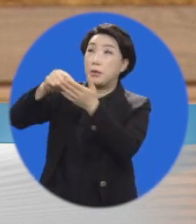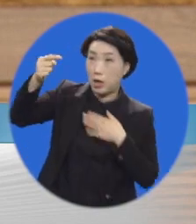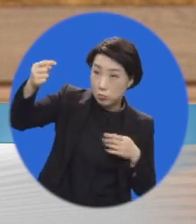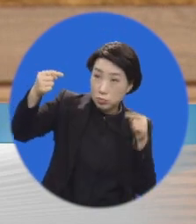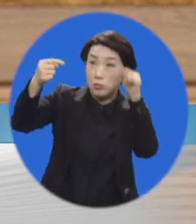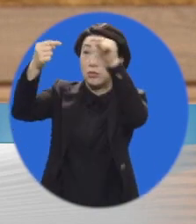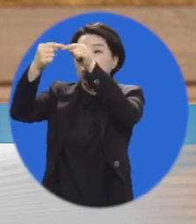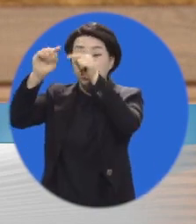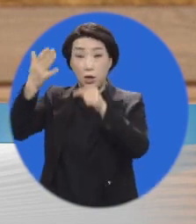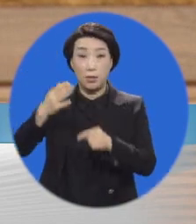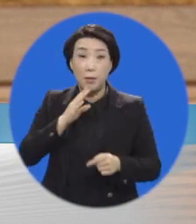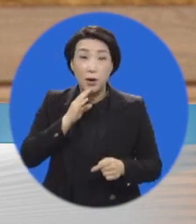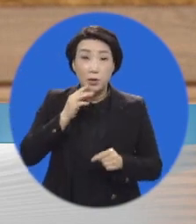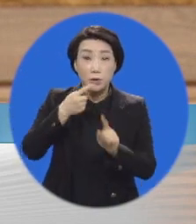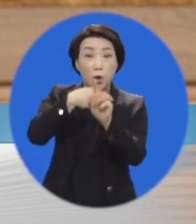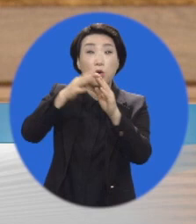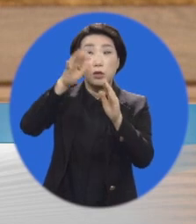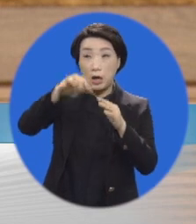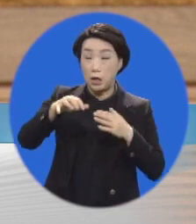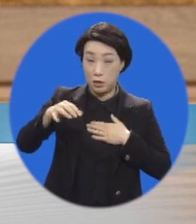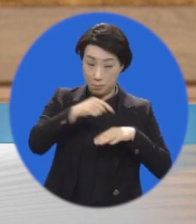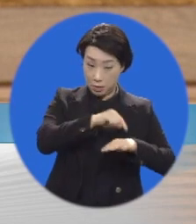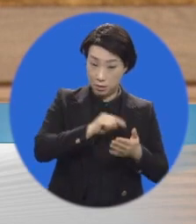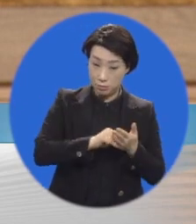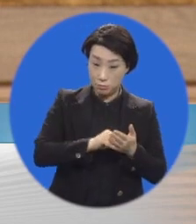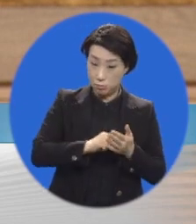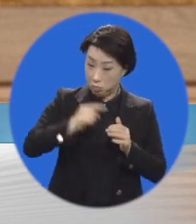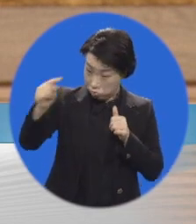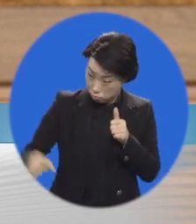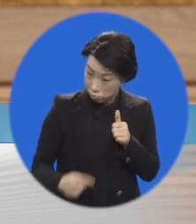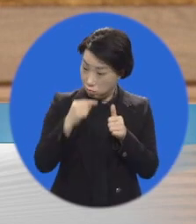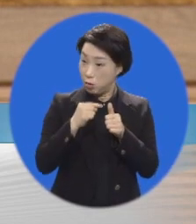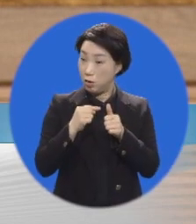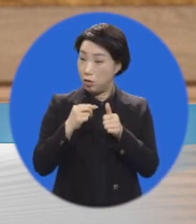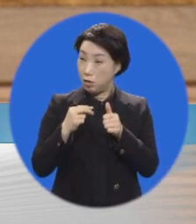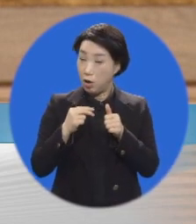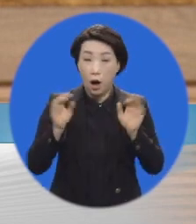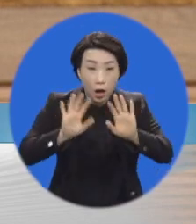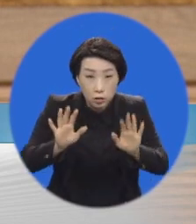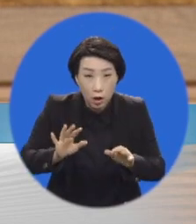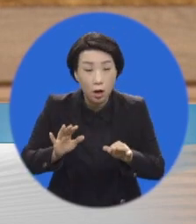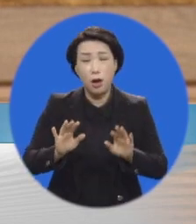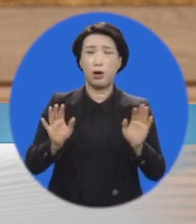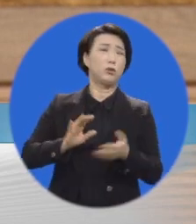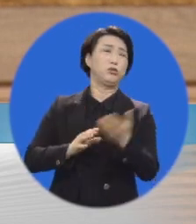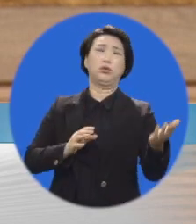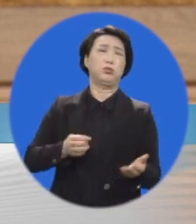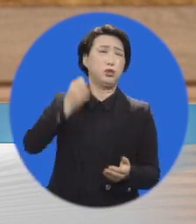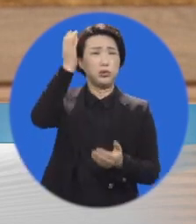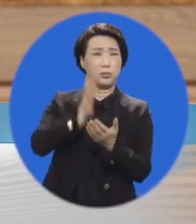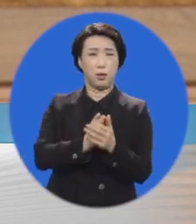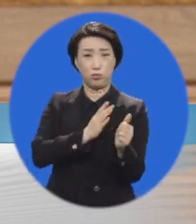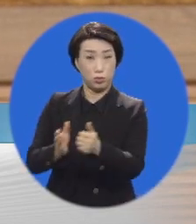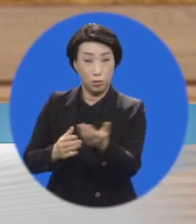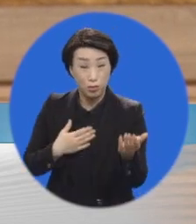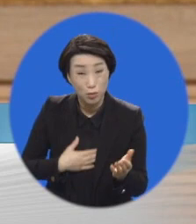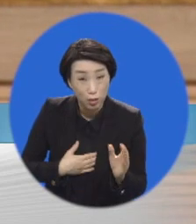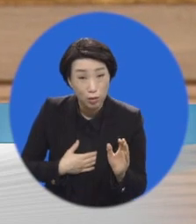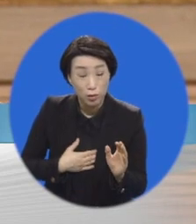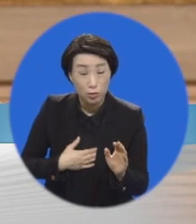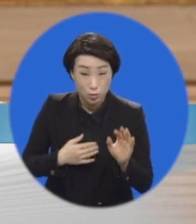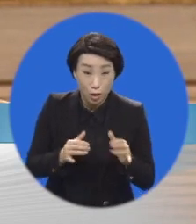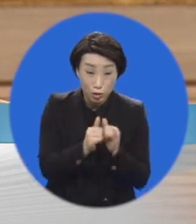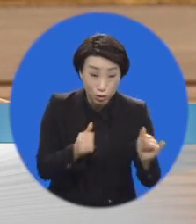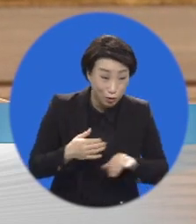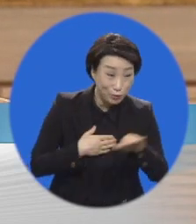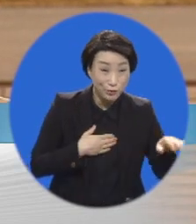교회가 내 마음 맞게 움직이는 것이 아니라는 사실을 네. 절대 잊지 말라 이 말입니다 네. 어떻게